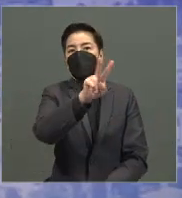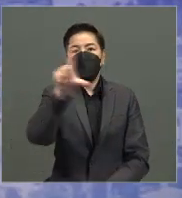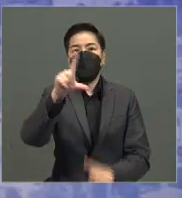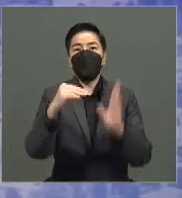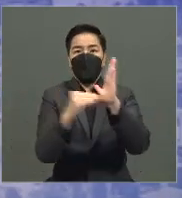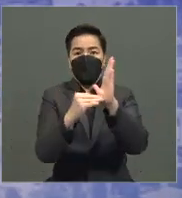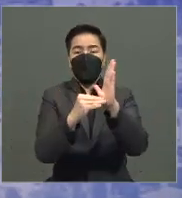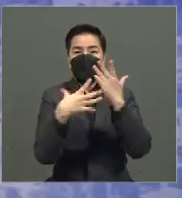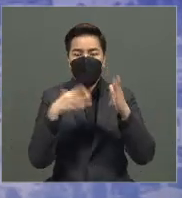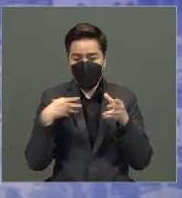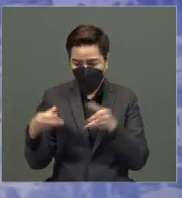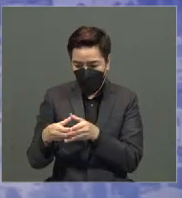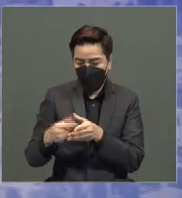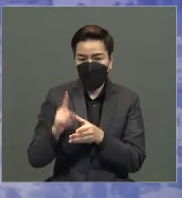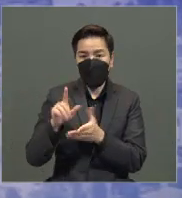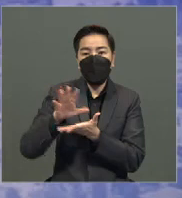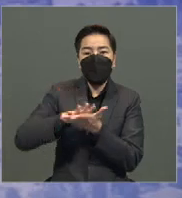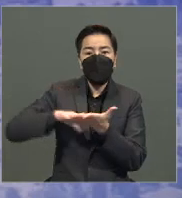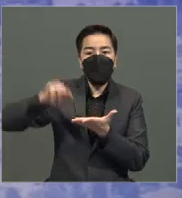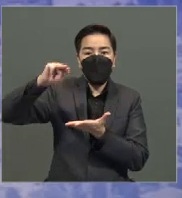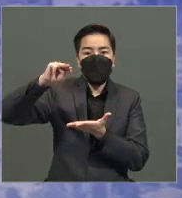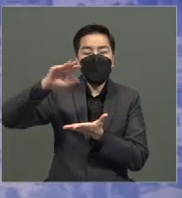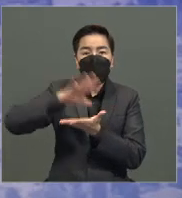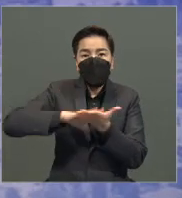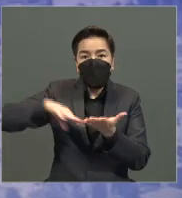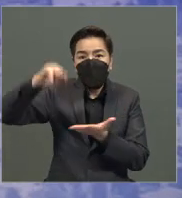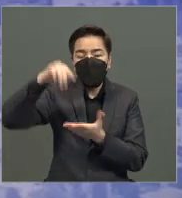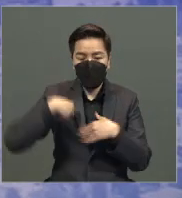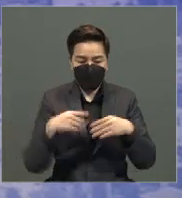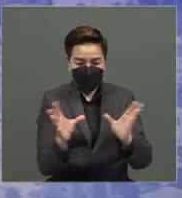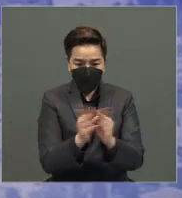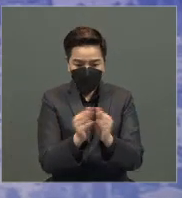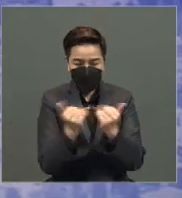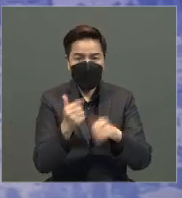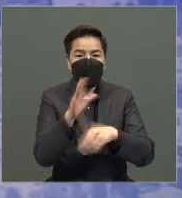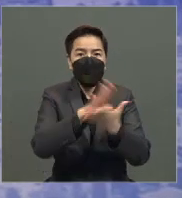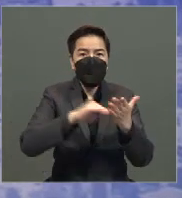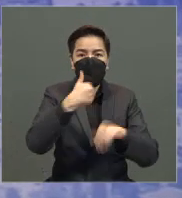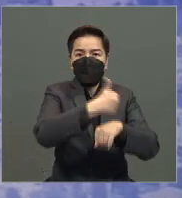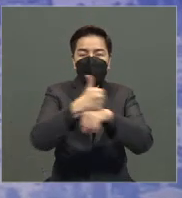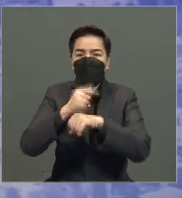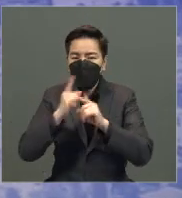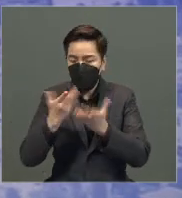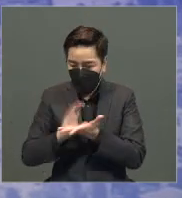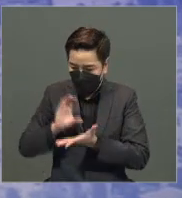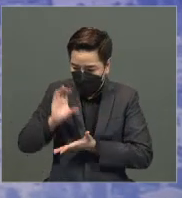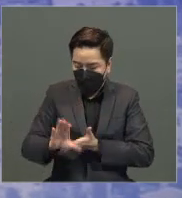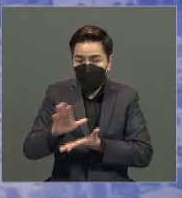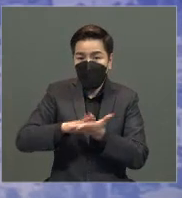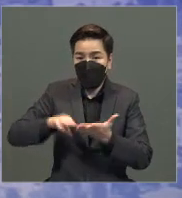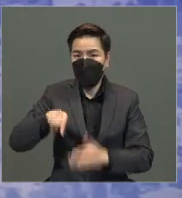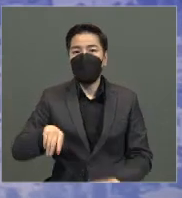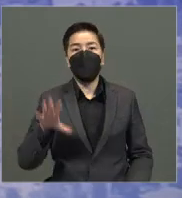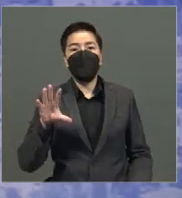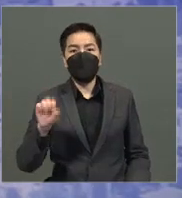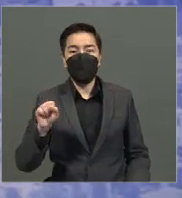นอกจากนี้เรายังมีกลุ่มหนึ่งก็คือกลุ่มมหาวิทยาลัยต่างๆนะครับในที่ประชุมอธิการบดีก็จะมีการจัดสรรวัคซีนไปอีก 500,000 โดสเ